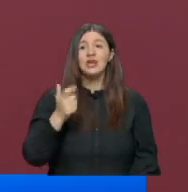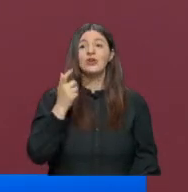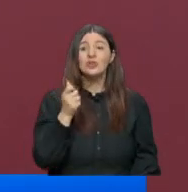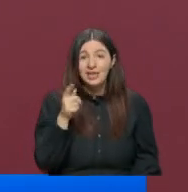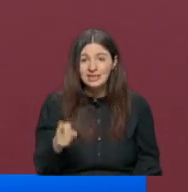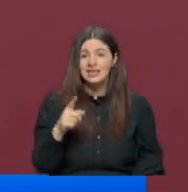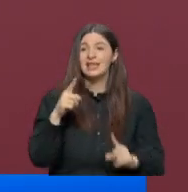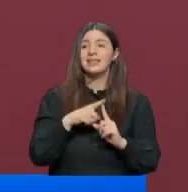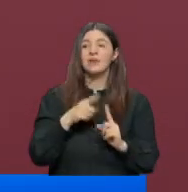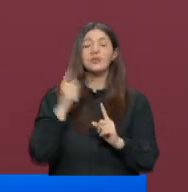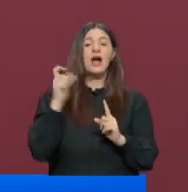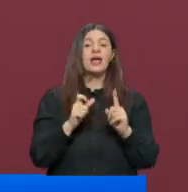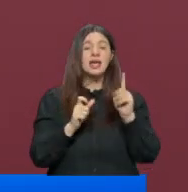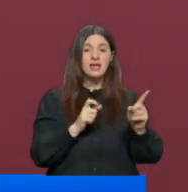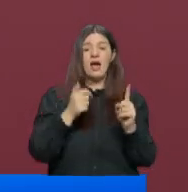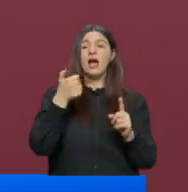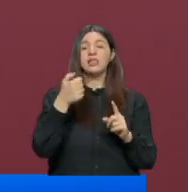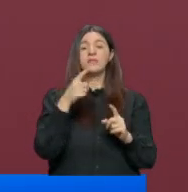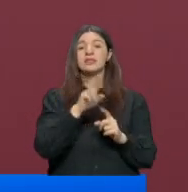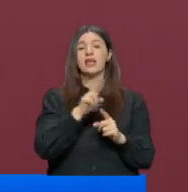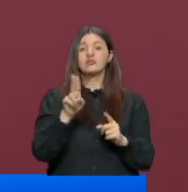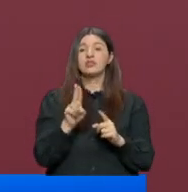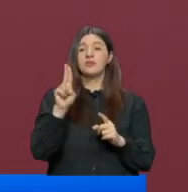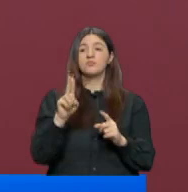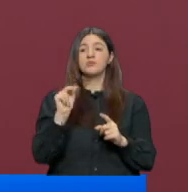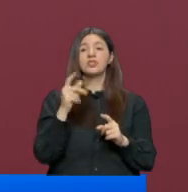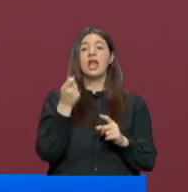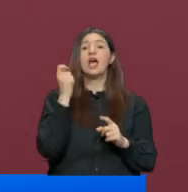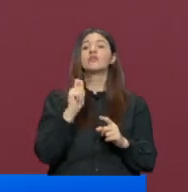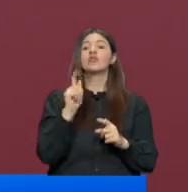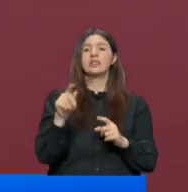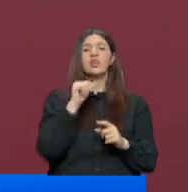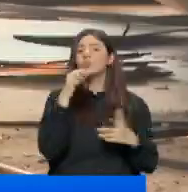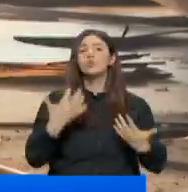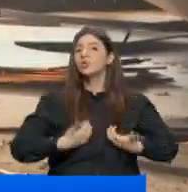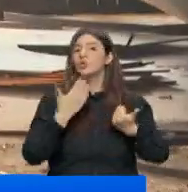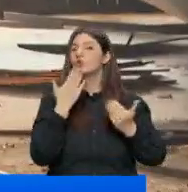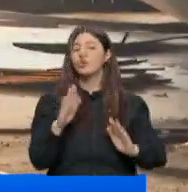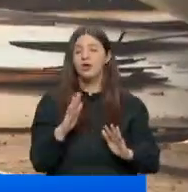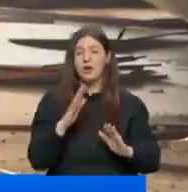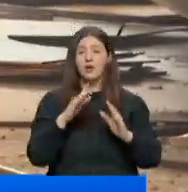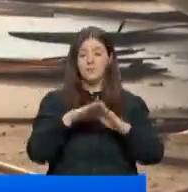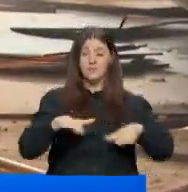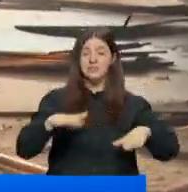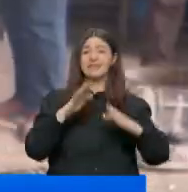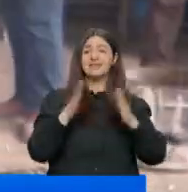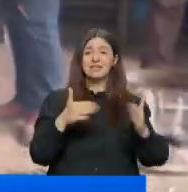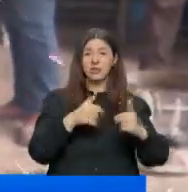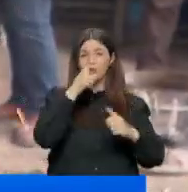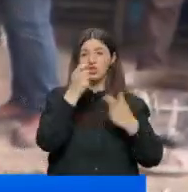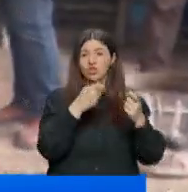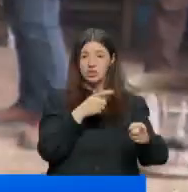ücreti Temmuz ayında 6770 lira yapacaksın. Hiç kurtuluşun yok. Muhalefet, masadaki sendika Türk